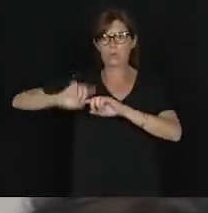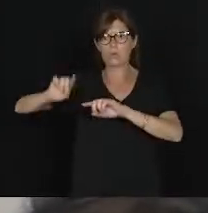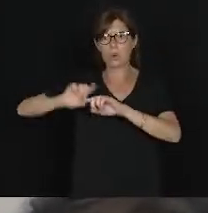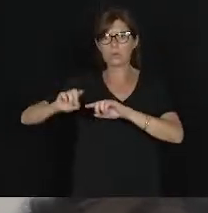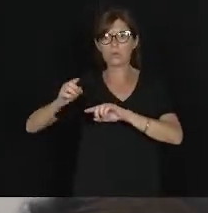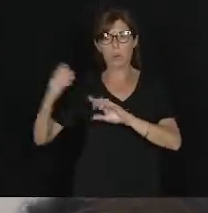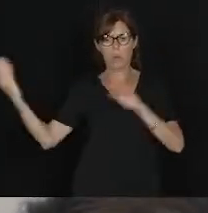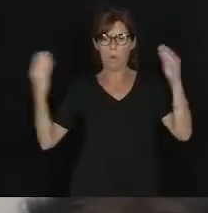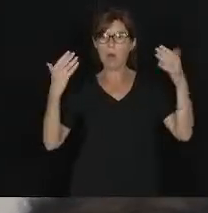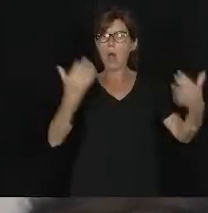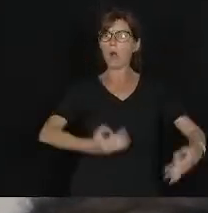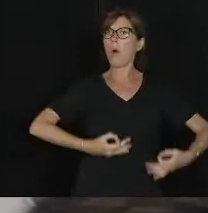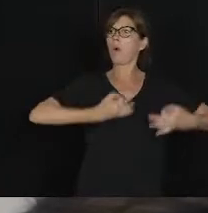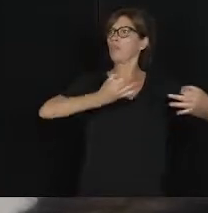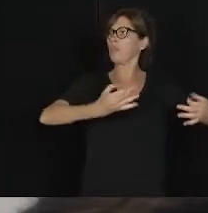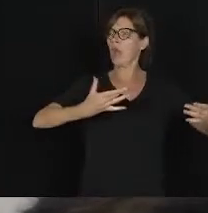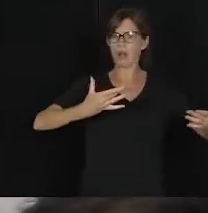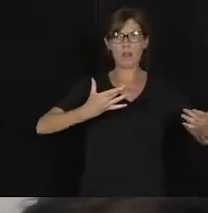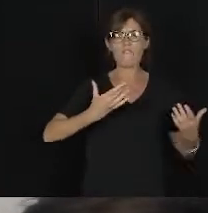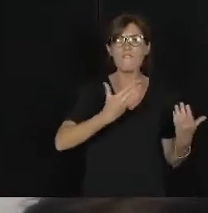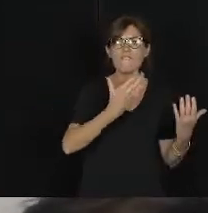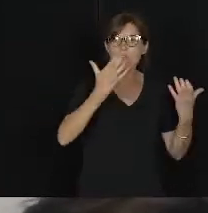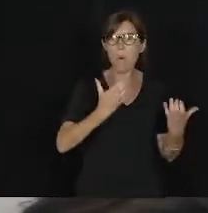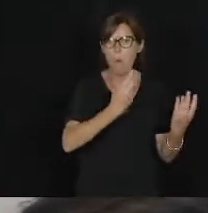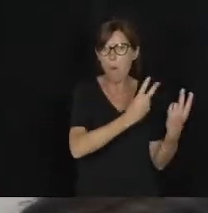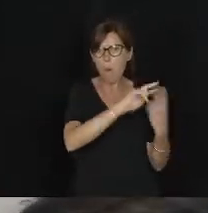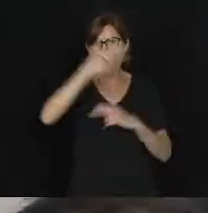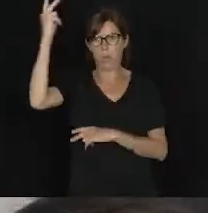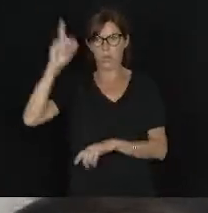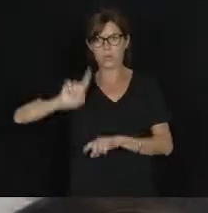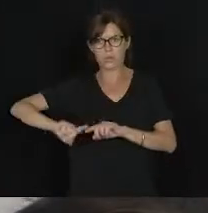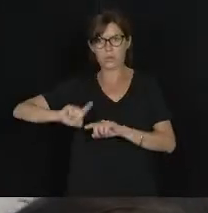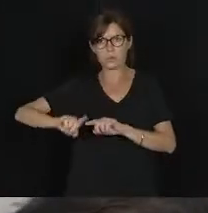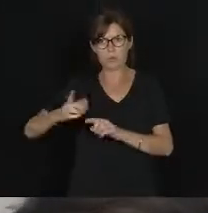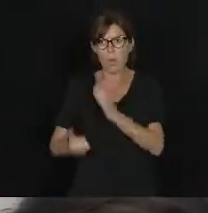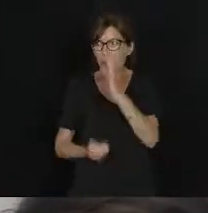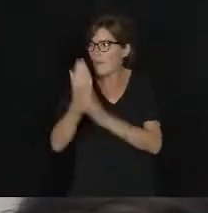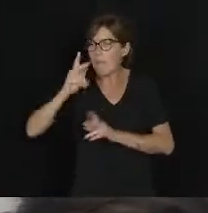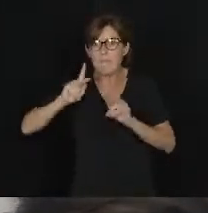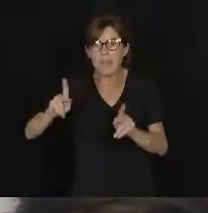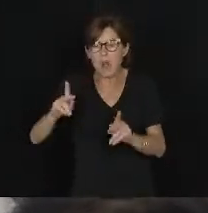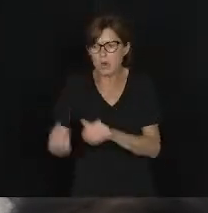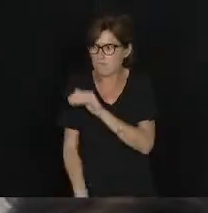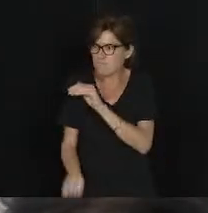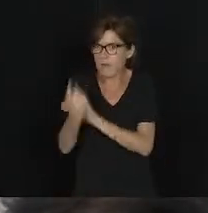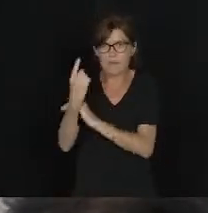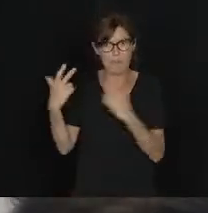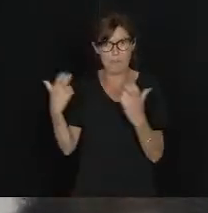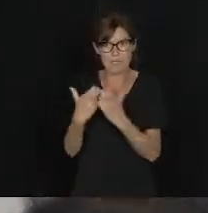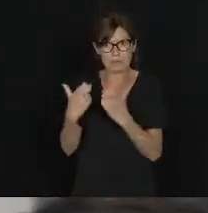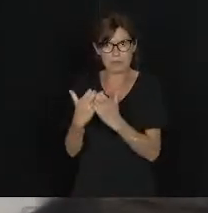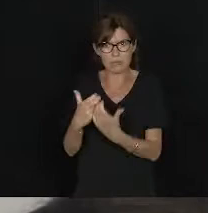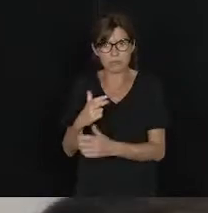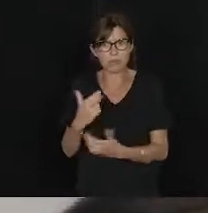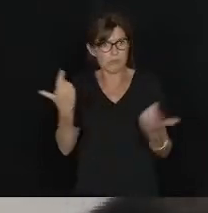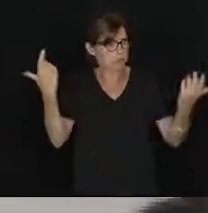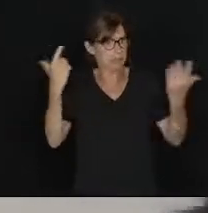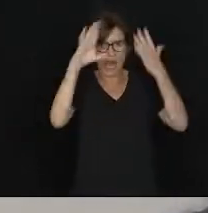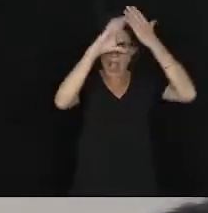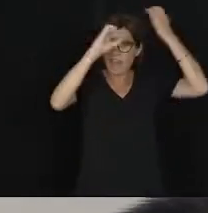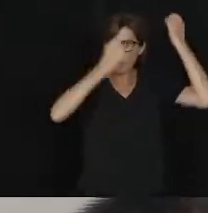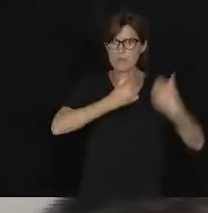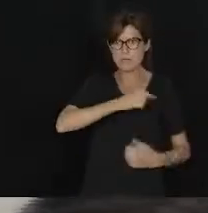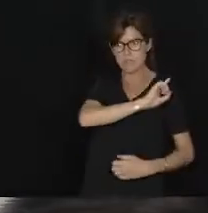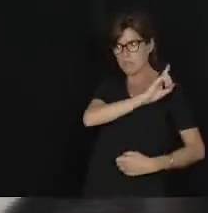consacré, ça c'est l'altération, et il se met dès lors en commun des pratiques pédagogiques inédites, en dehors de toute recommandation académique, et